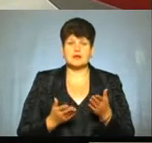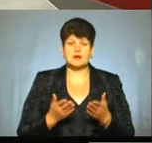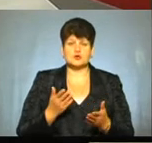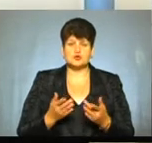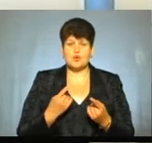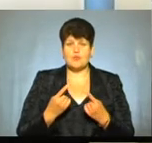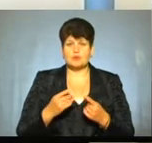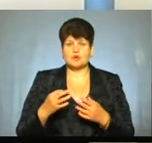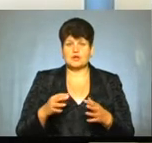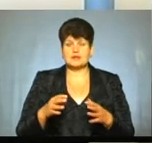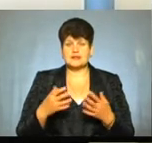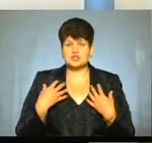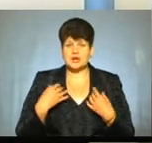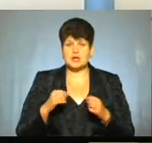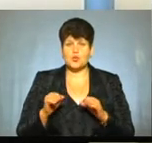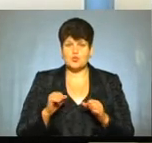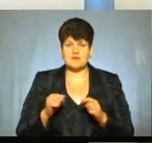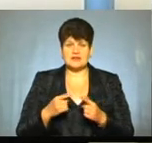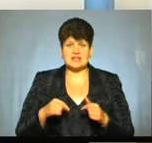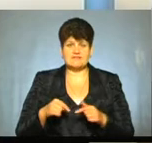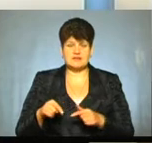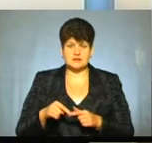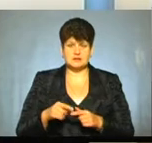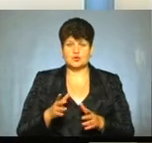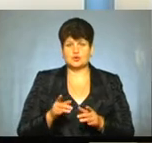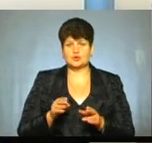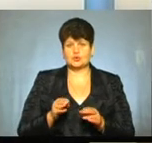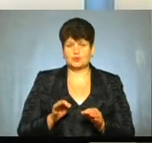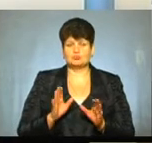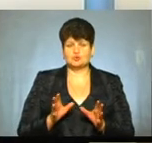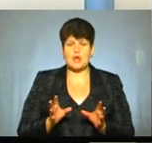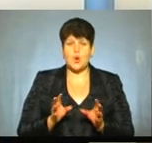сам? Якщо говоримо про начальників управлінь і відділів, то в